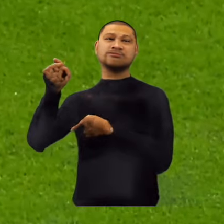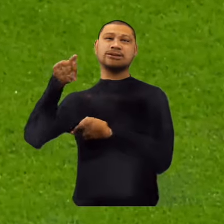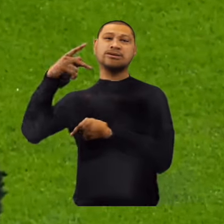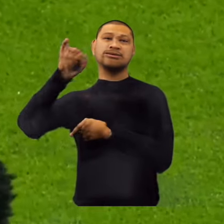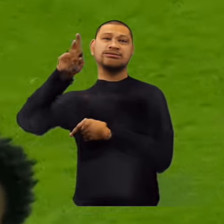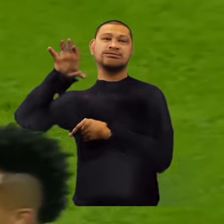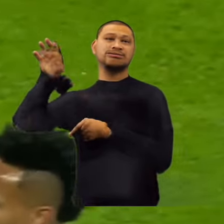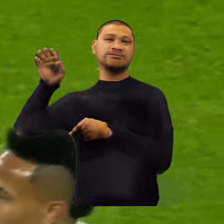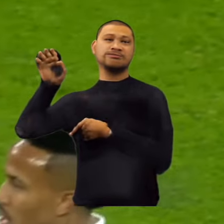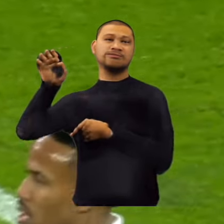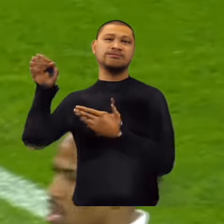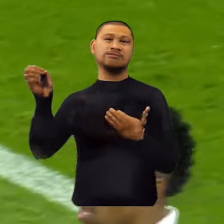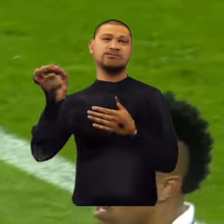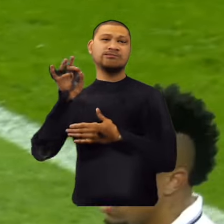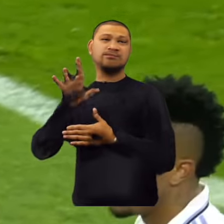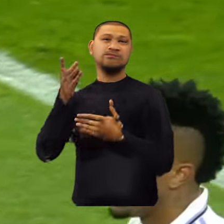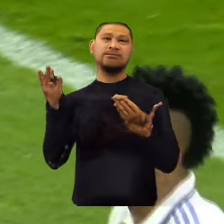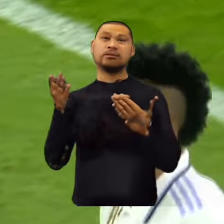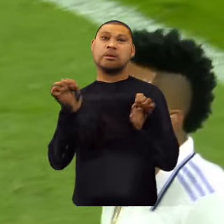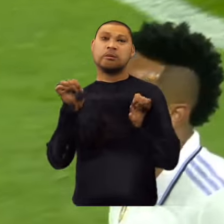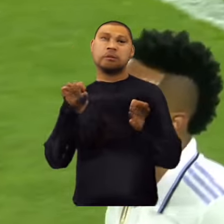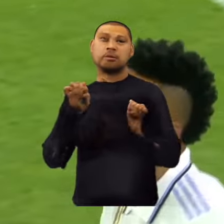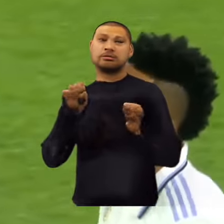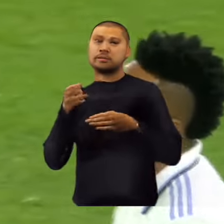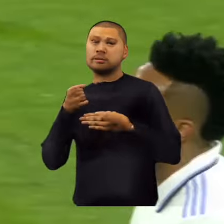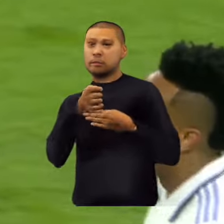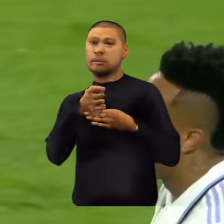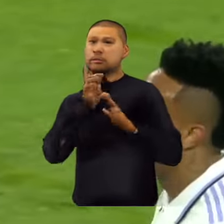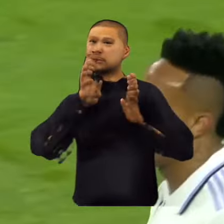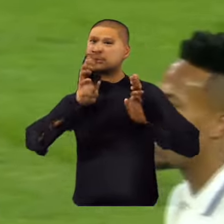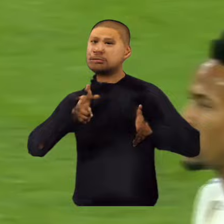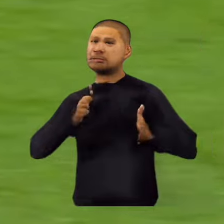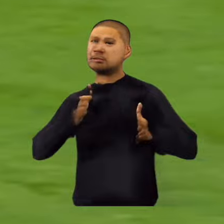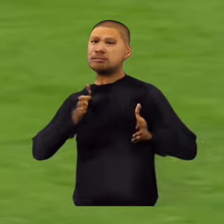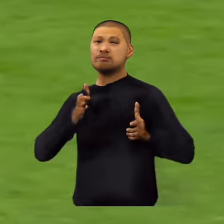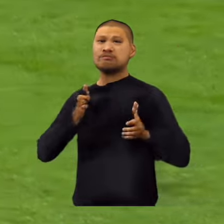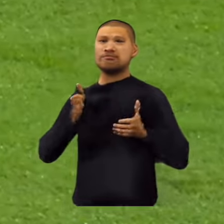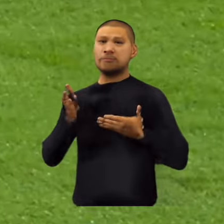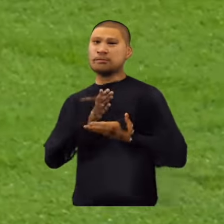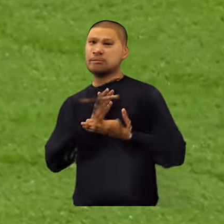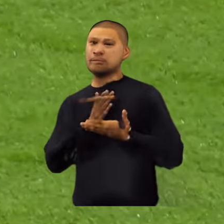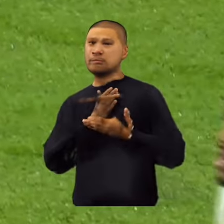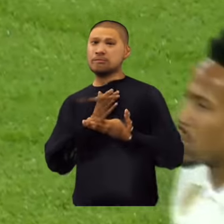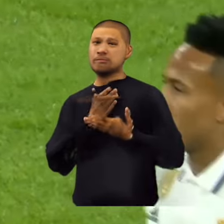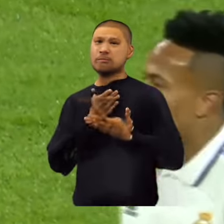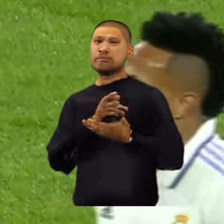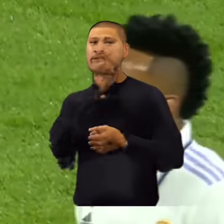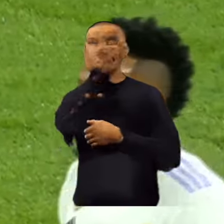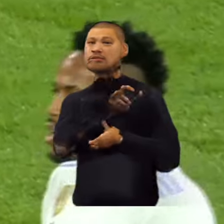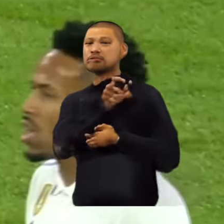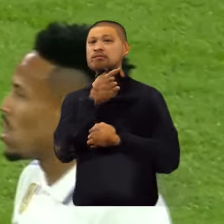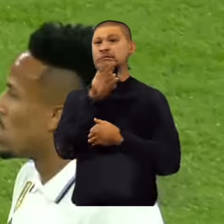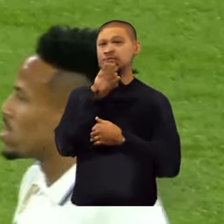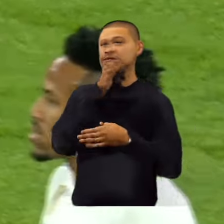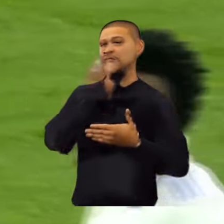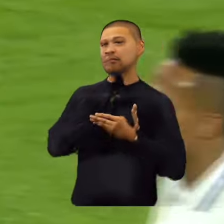on va attendre avant la remise en jeu. Il n'est pas du tout impossible que ce but soit validé, Candice. C'est le révélateur du hors-jeu qui va décider du